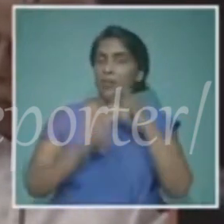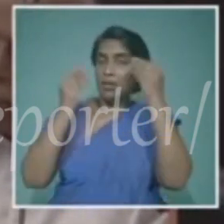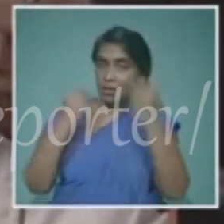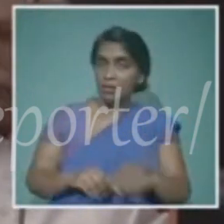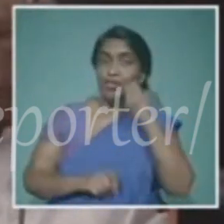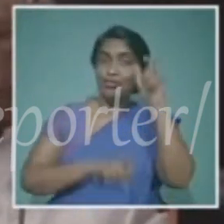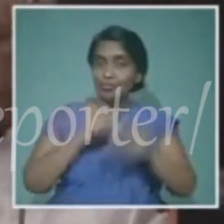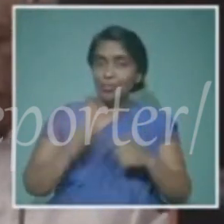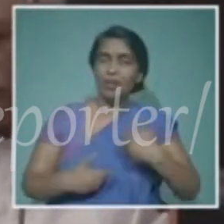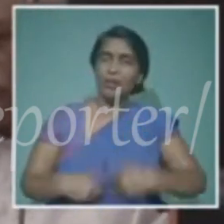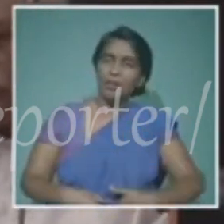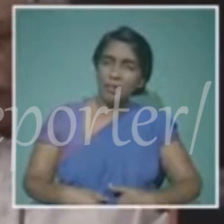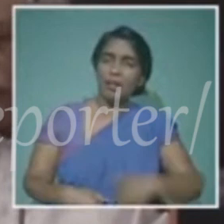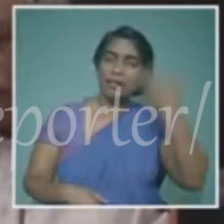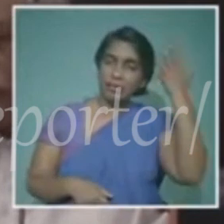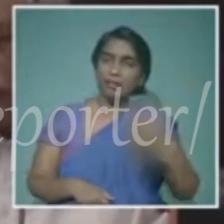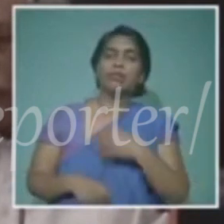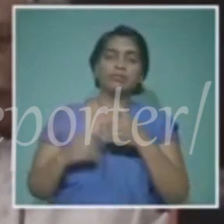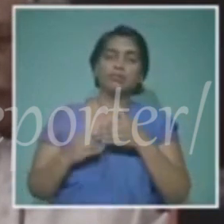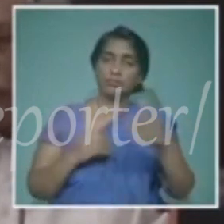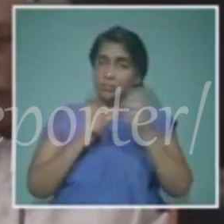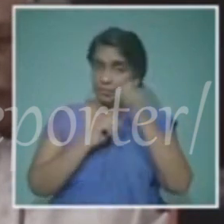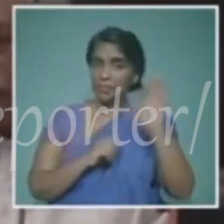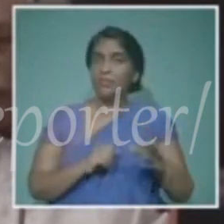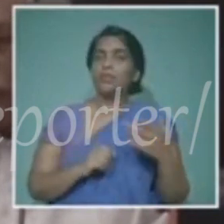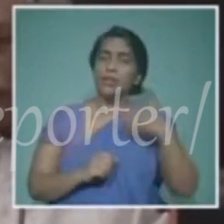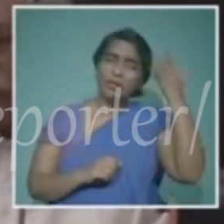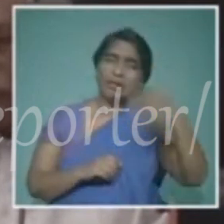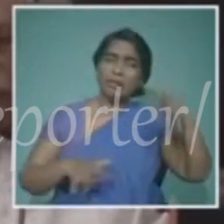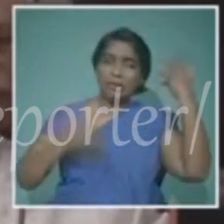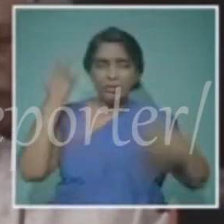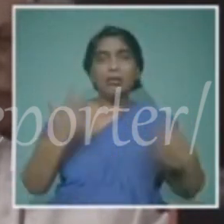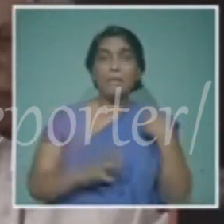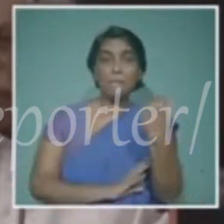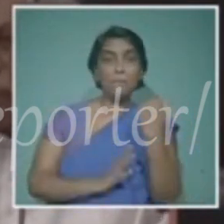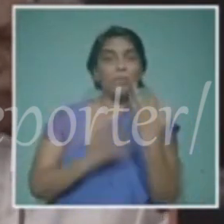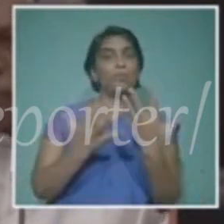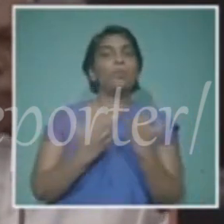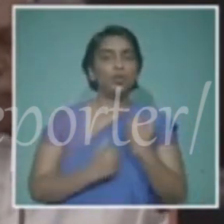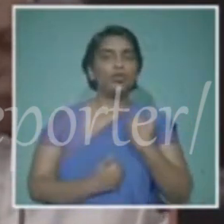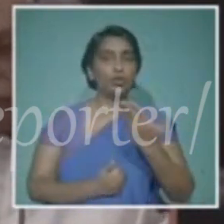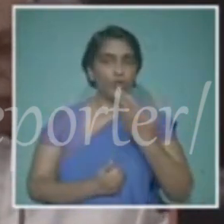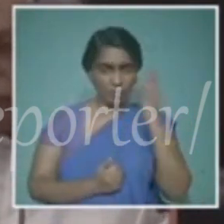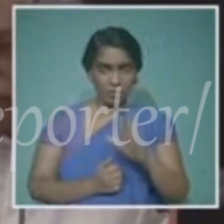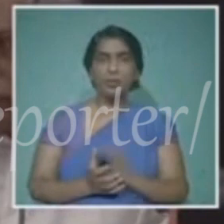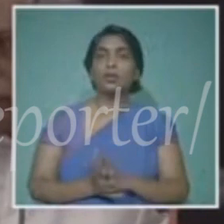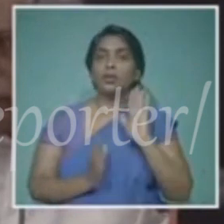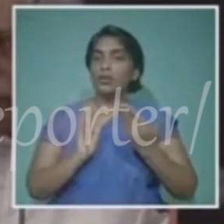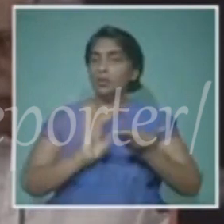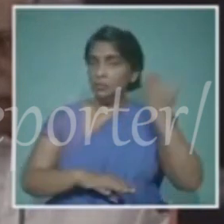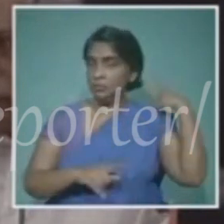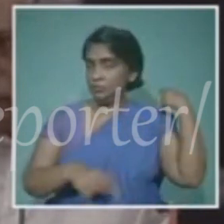කඩාවැටී ජනතාව හාමතේ මියන තත්ත්වයට පත්වුණොත් මලකඳන් මතින් බලය ලබා ගැනීමට හැකිවෙන බවයි.